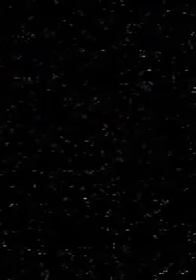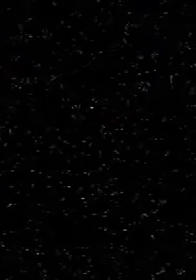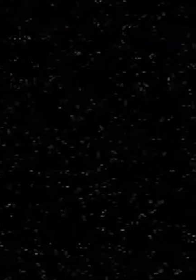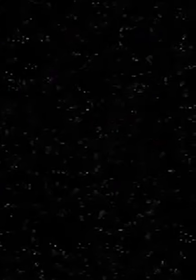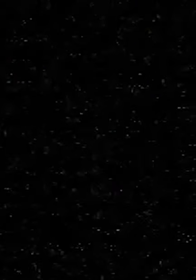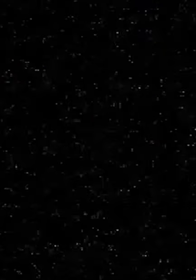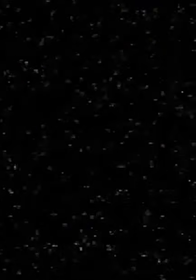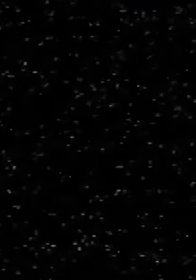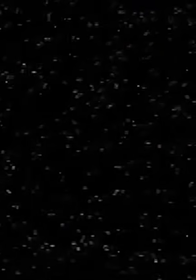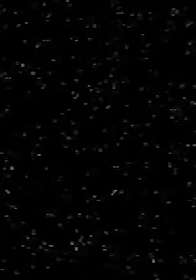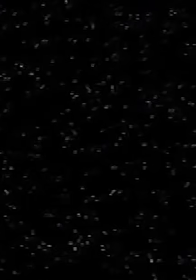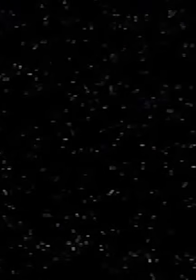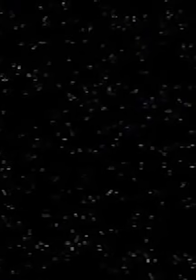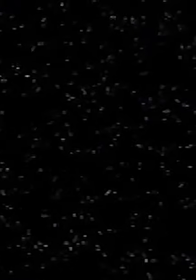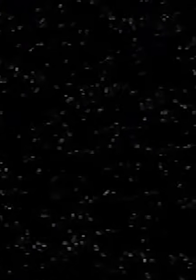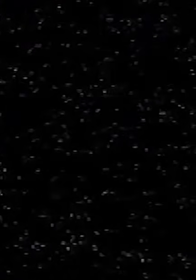यस्याः